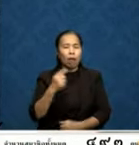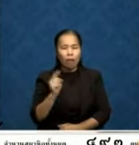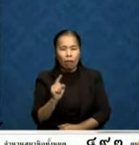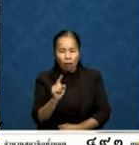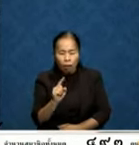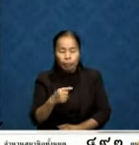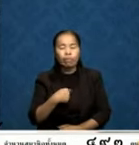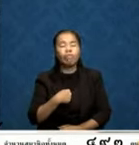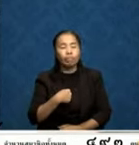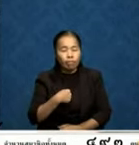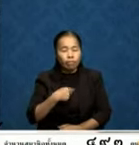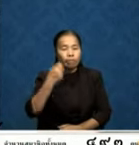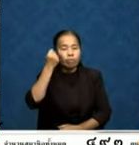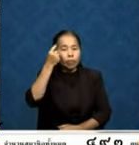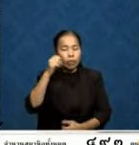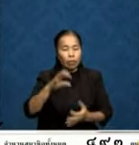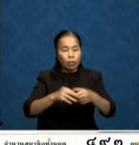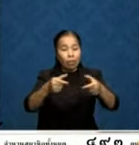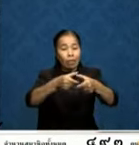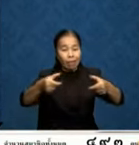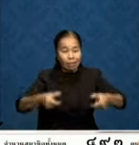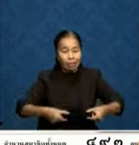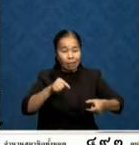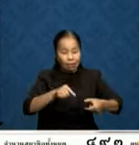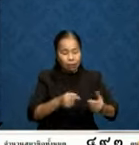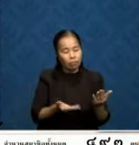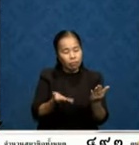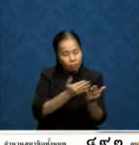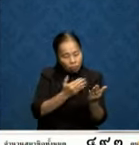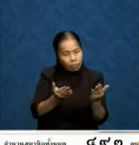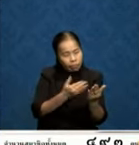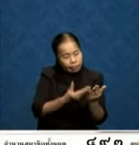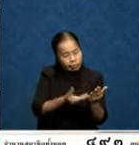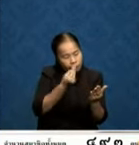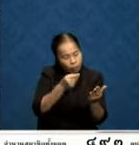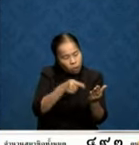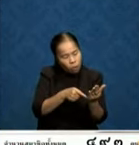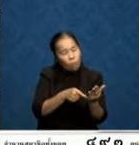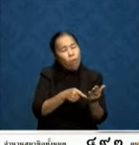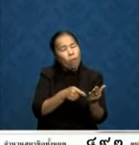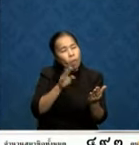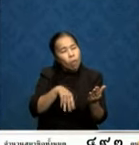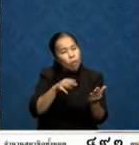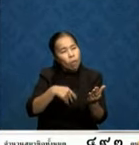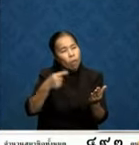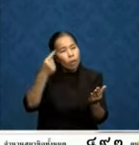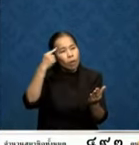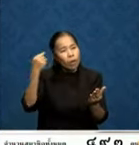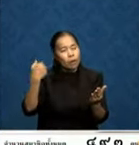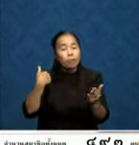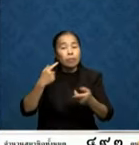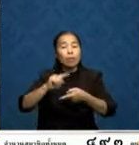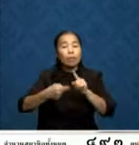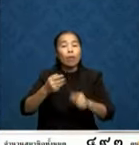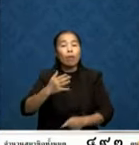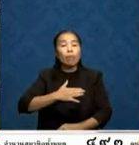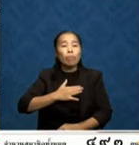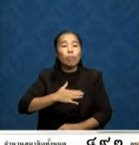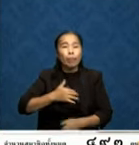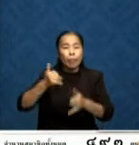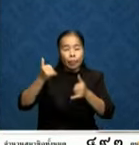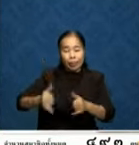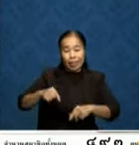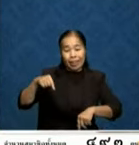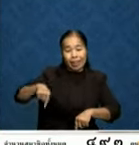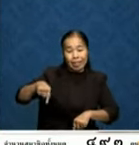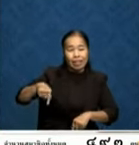อได้เรียนรู้จากการอ่านรายงานนี้ครับรวมถึงพูดคุยกับเพื่อนสมาชิกของผมท่านวรภพวิริยะโรจน์ที่อยู่ข้